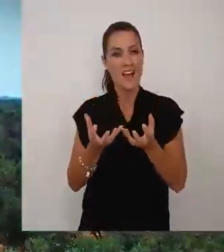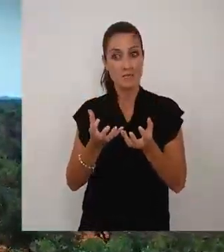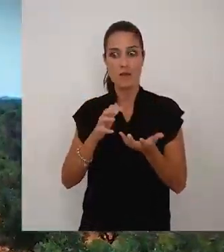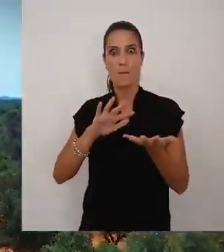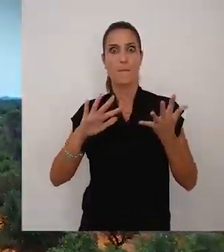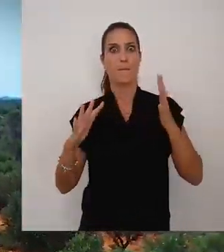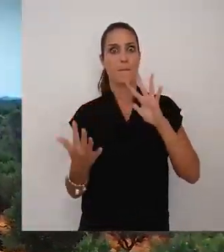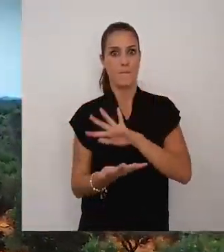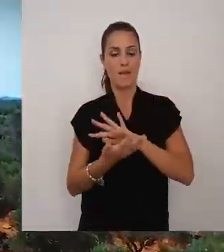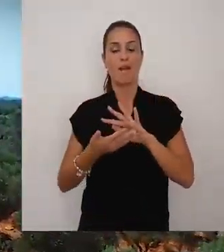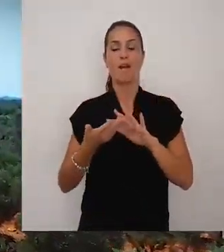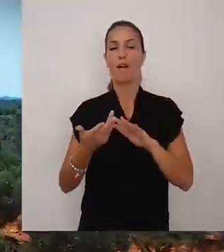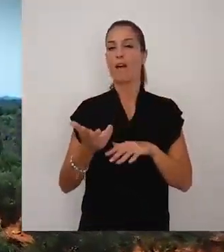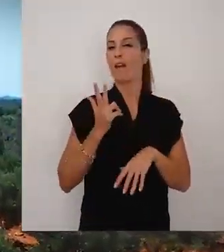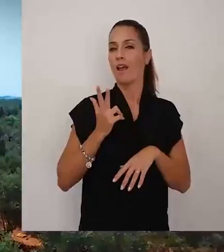e olive.